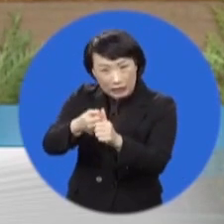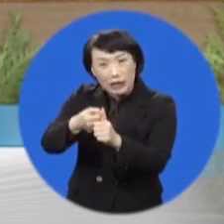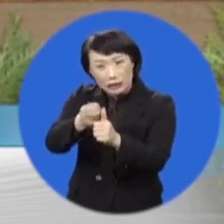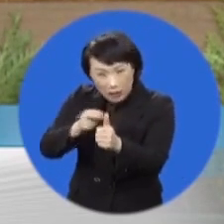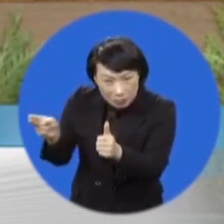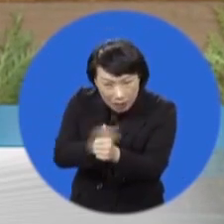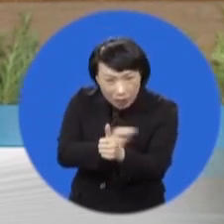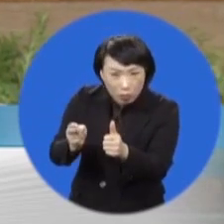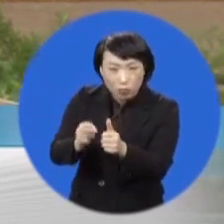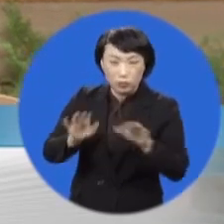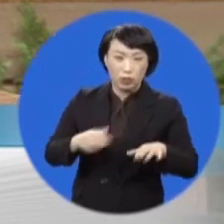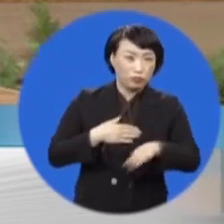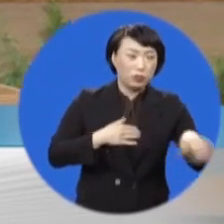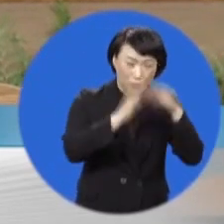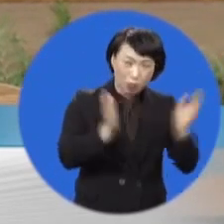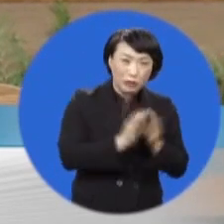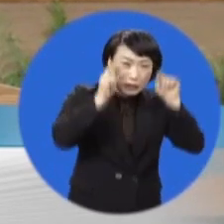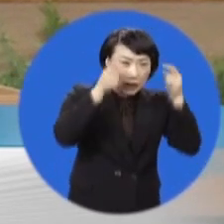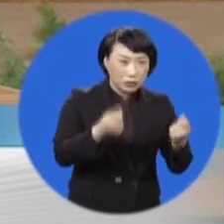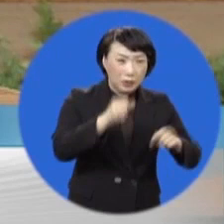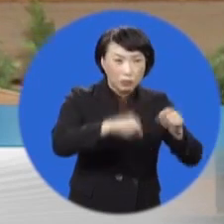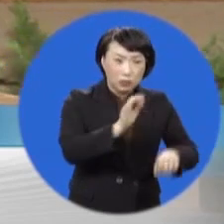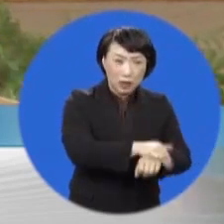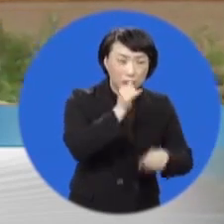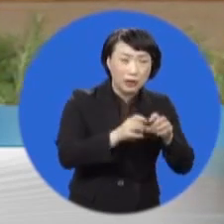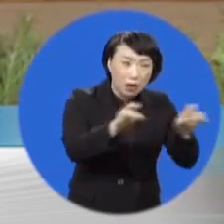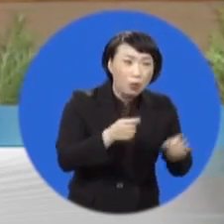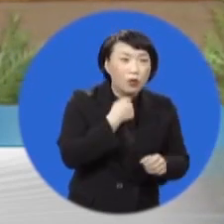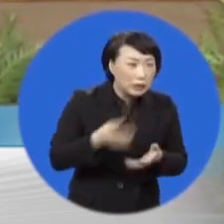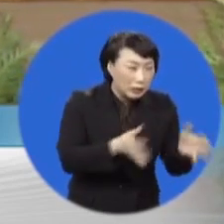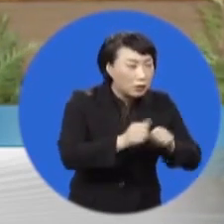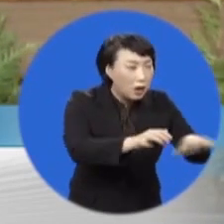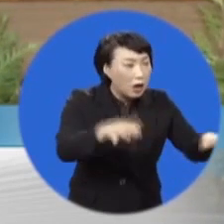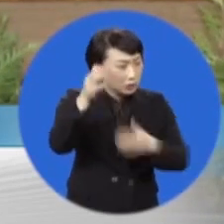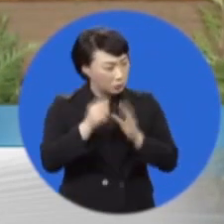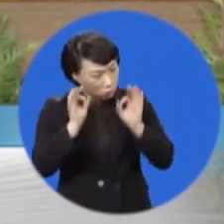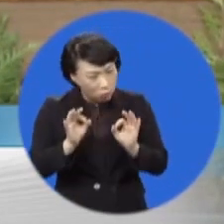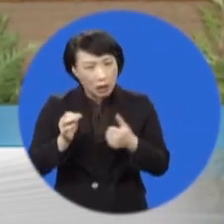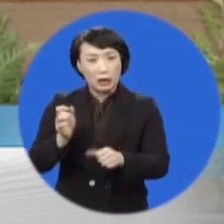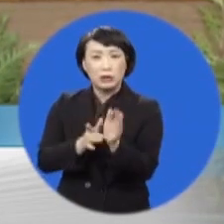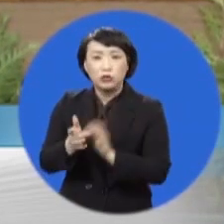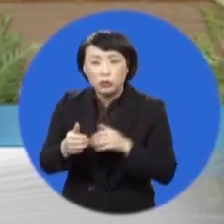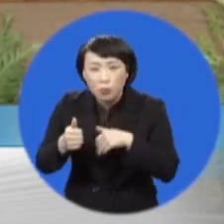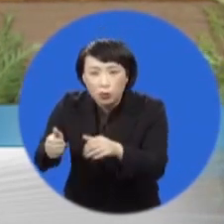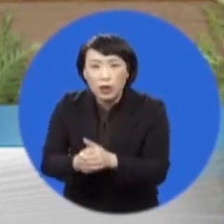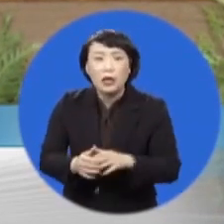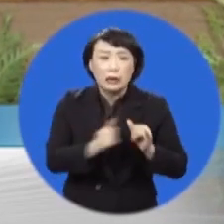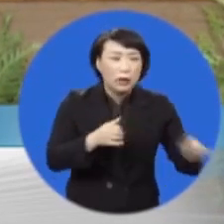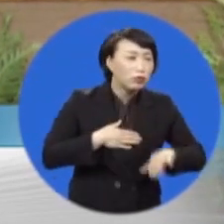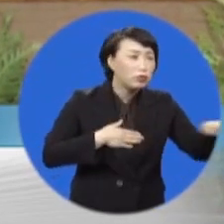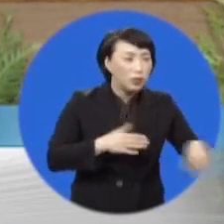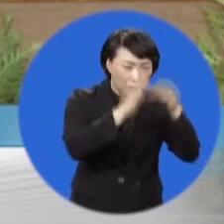맞고 그러나 물의 양 닭 양 답한 토지길 높았으나 여호와께서는 자기 아들을 자 우리 모두는